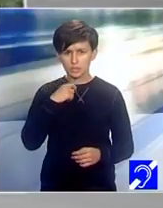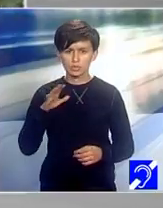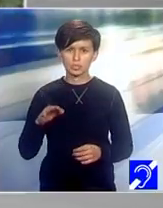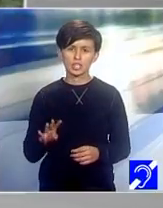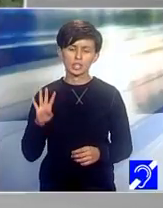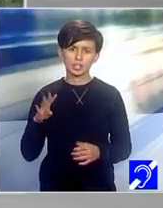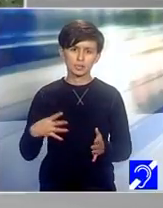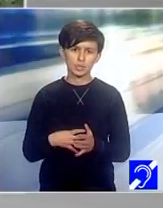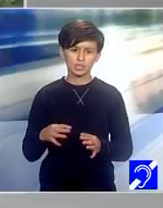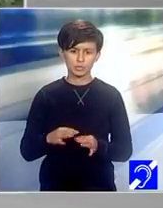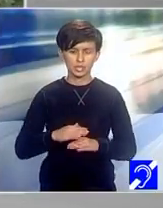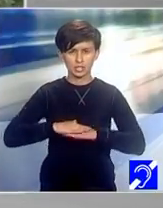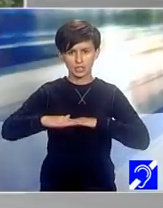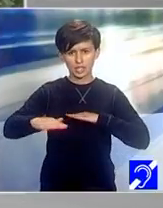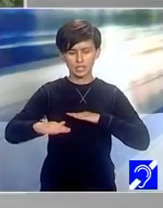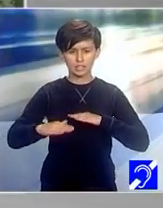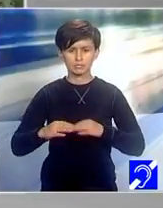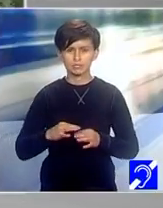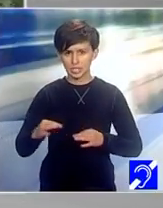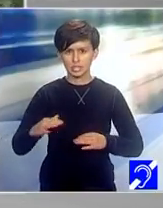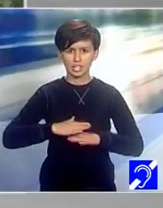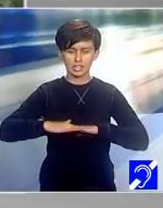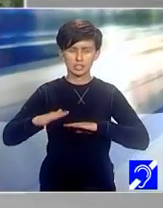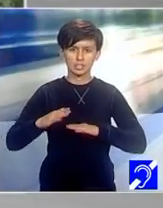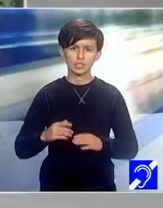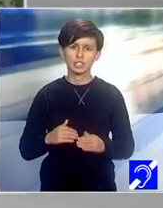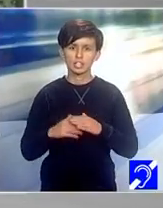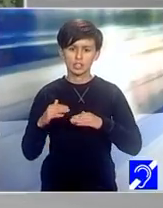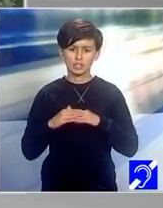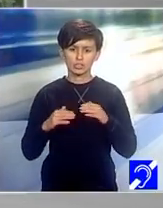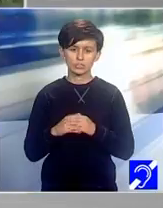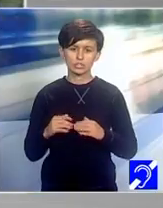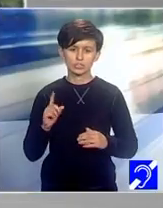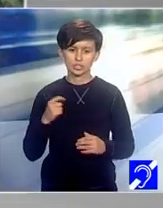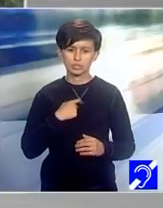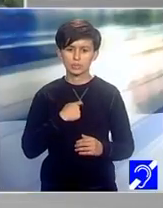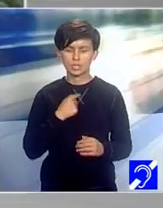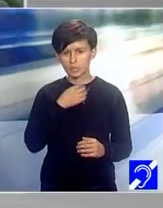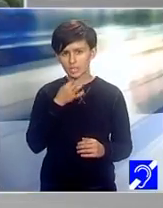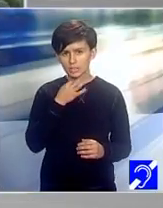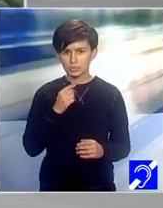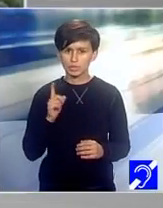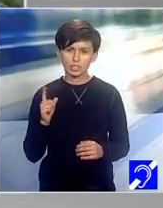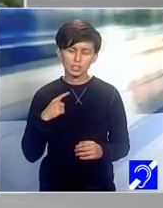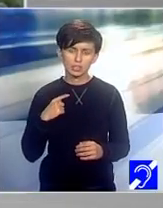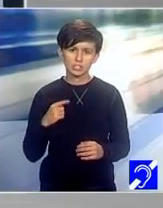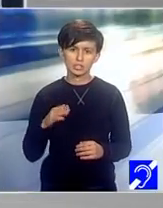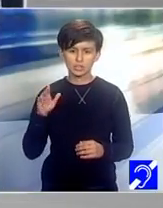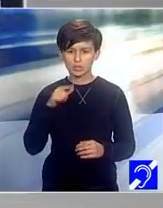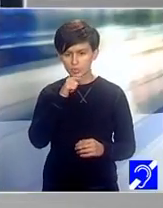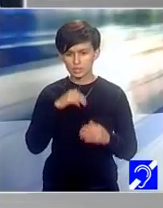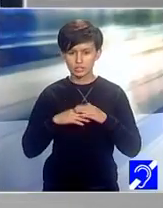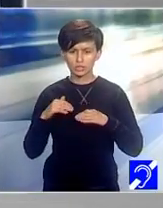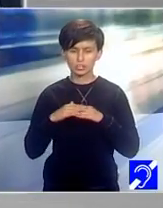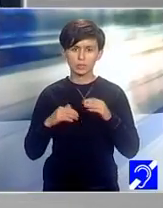construit disponibile, deci nu cred că putem spune că nu avem unde construi și că blocăm dezvoltarea orașului dacă ne dorim și un oraș verde. O